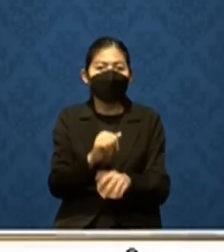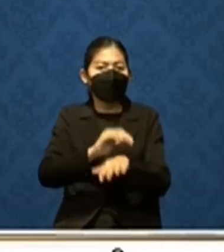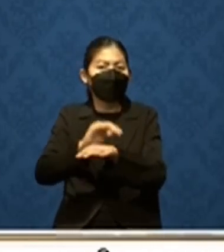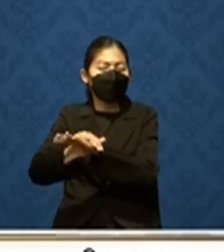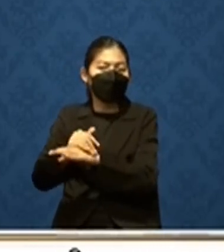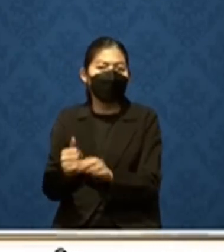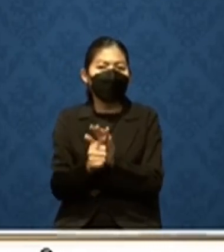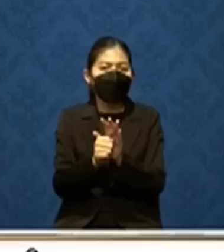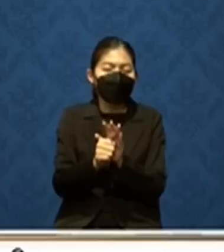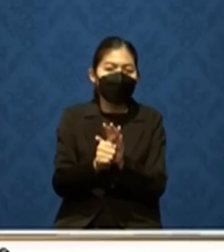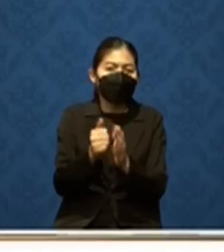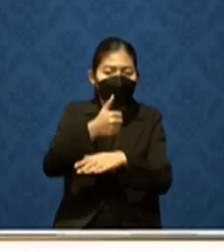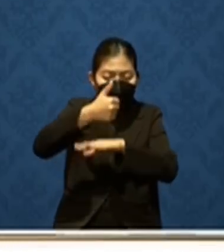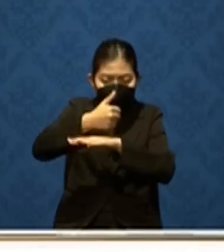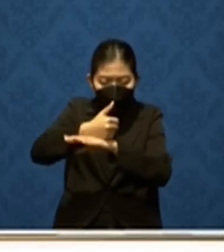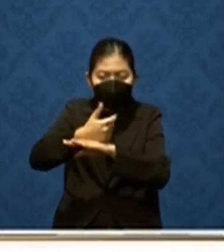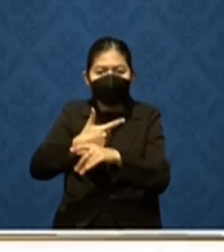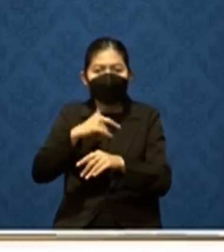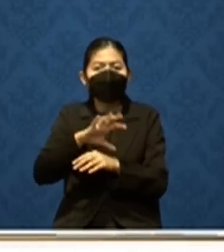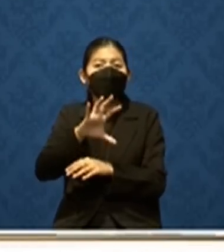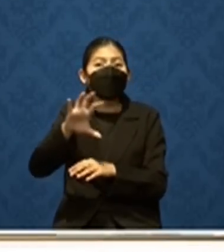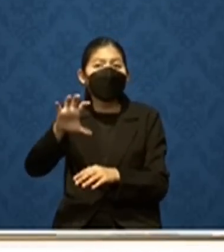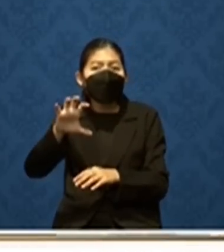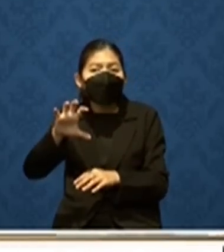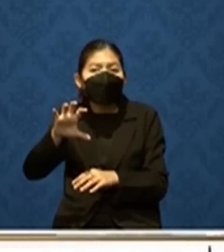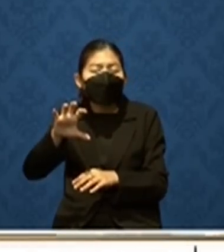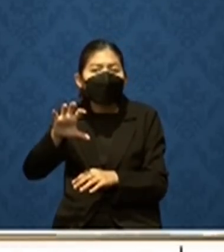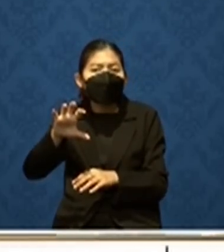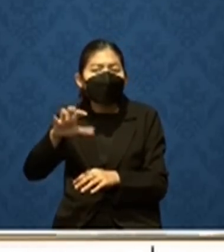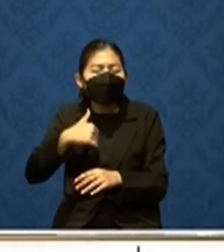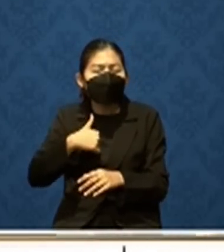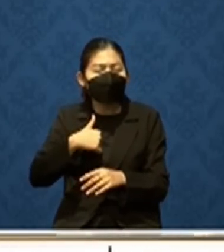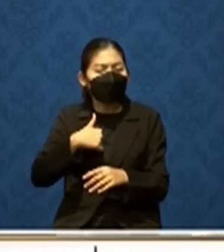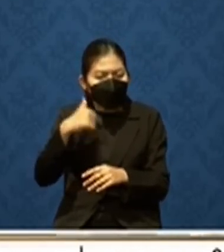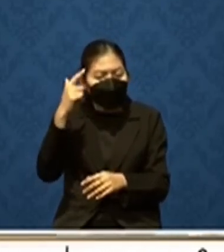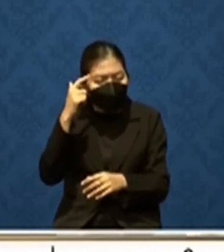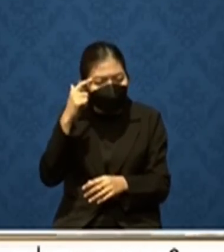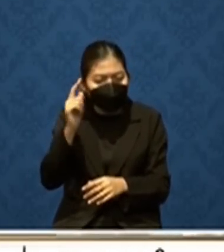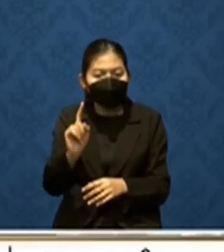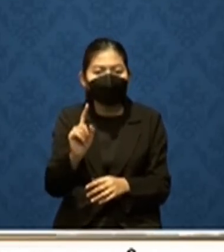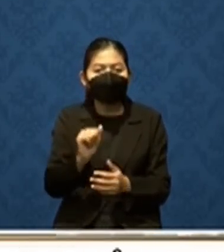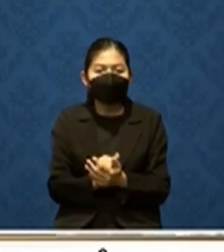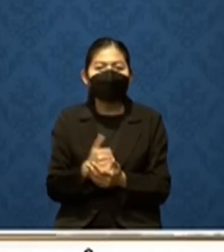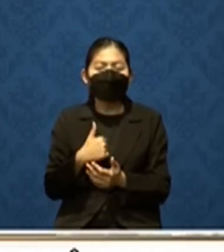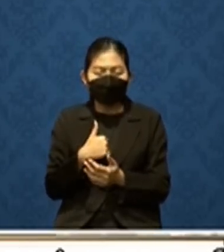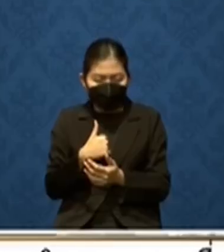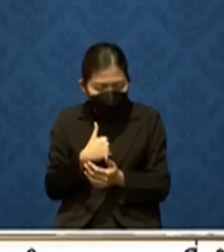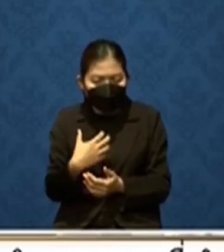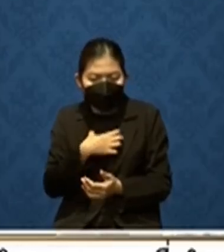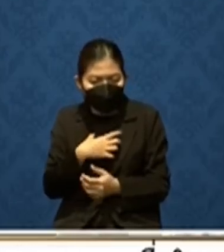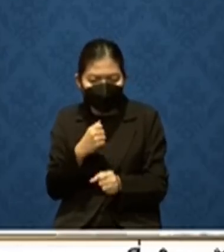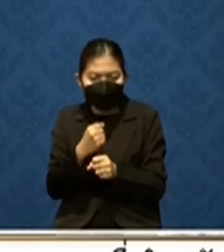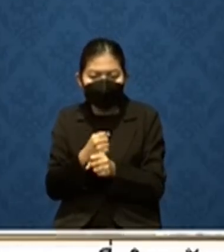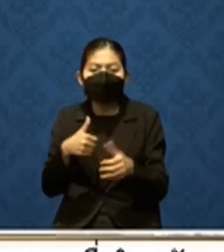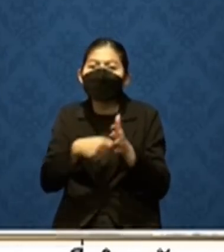กันเมืองเลขาพรรคการเมืองไม่สั่งการเอา 500บาทผมเข้าใจนะครับในสิ่งที่ท่านจำเป็นต้องทำเนี่ย